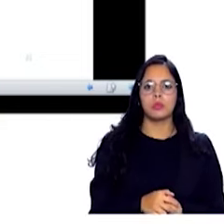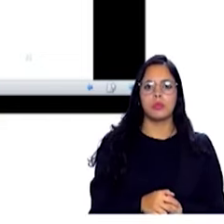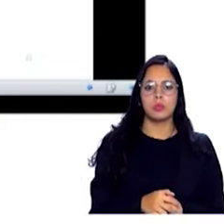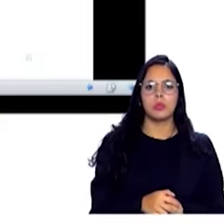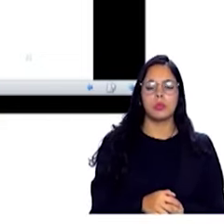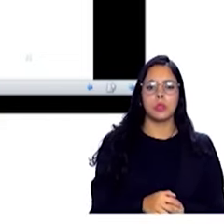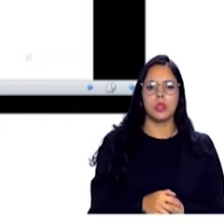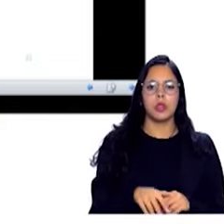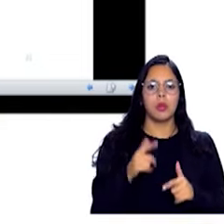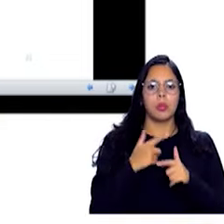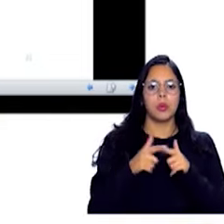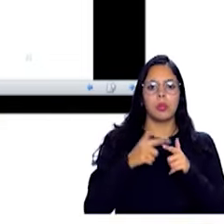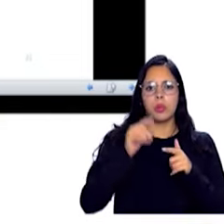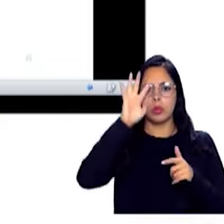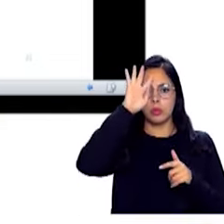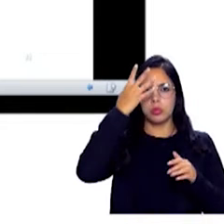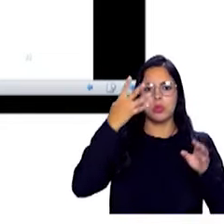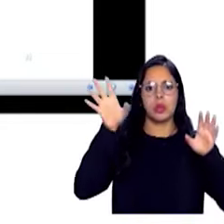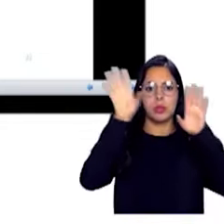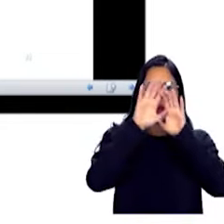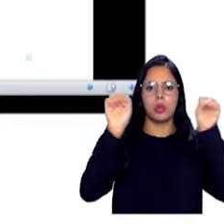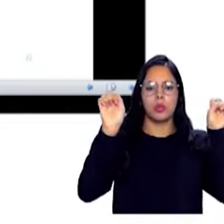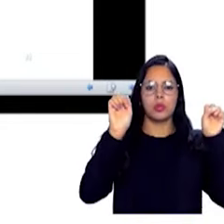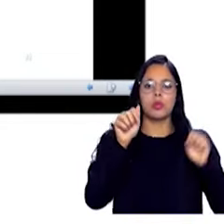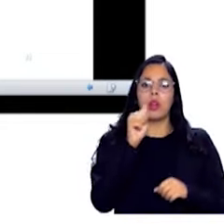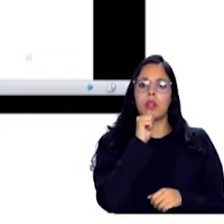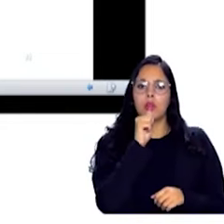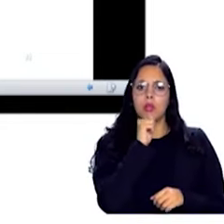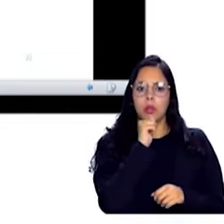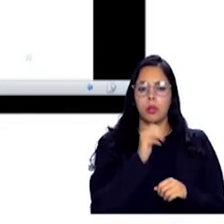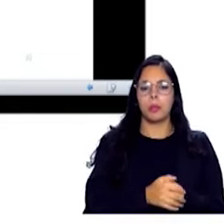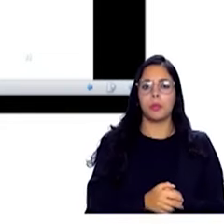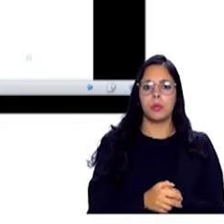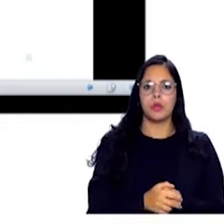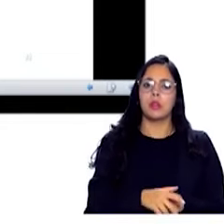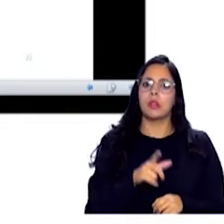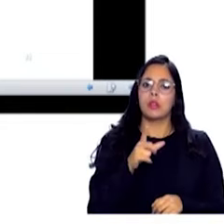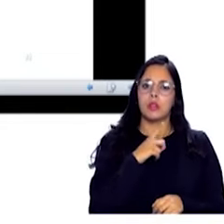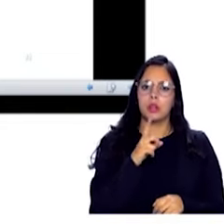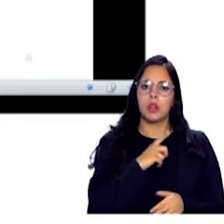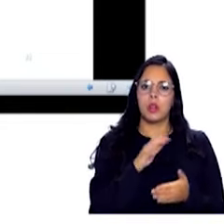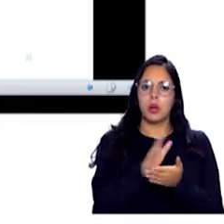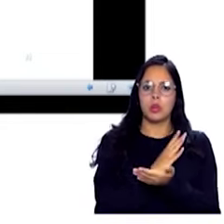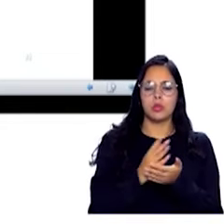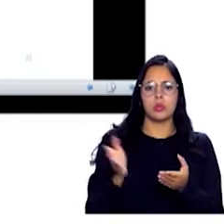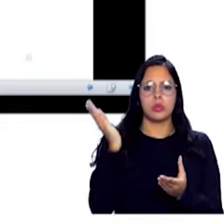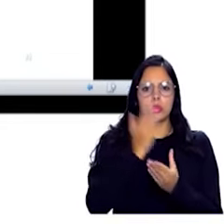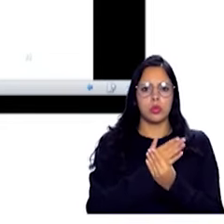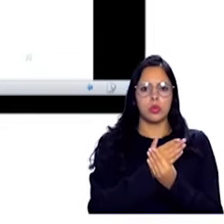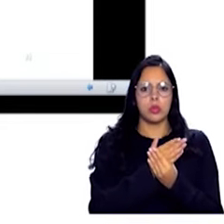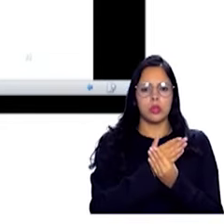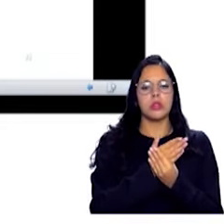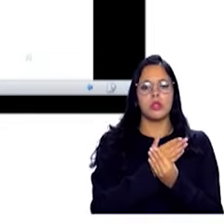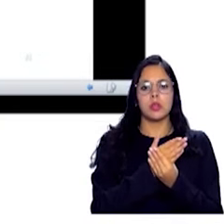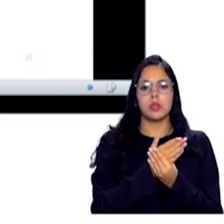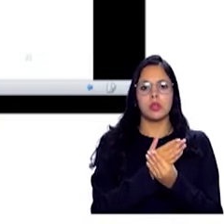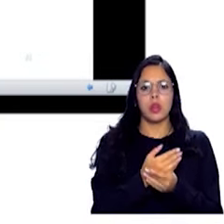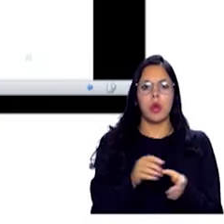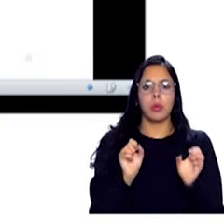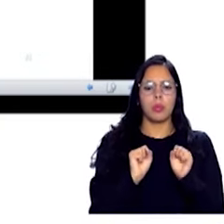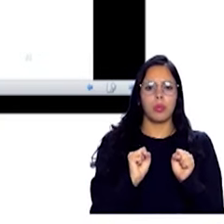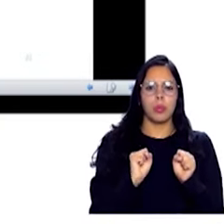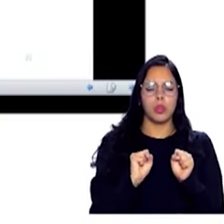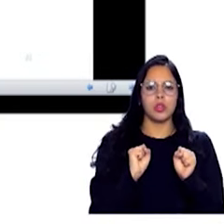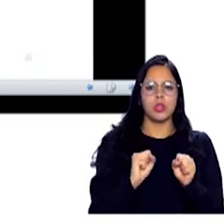di di porsi in diversi processi in questo caso Il problema dell'inter e l'interpretazione di queste condizioni che